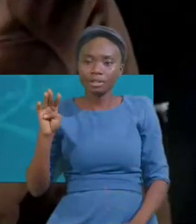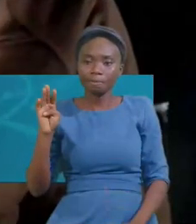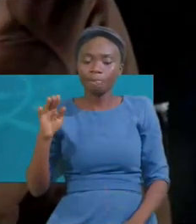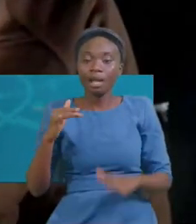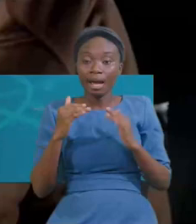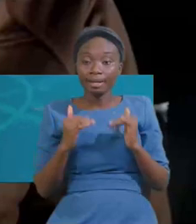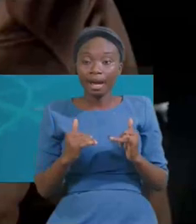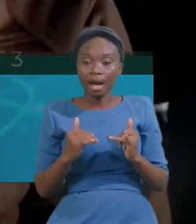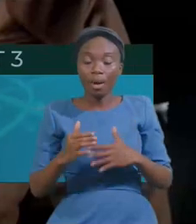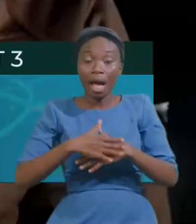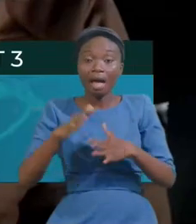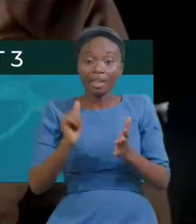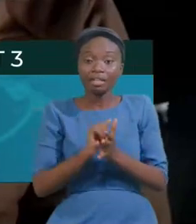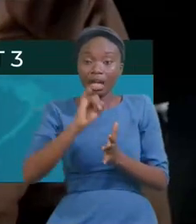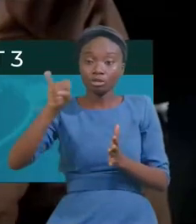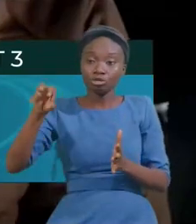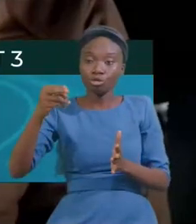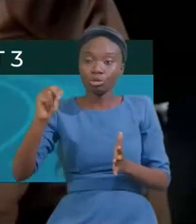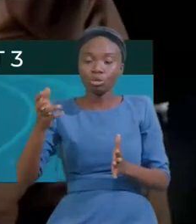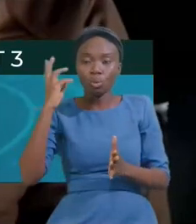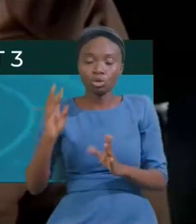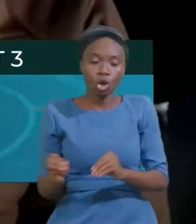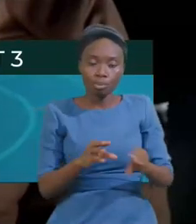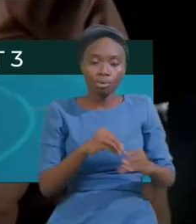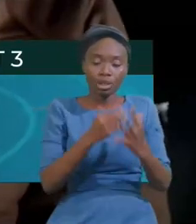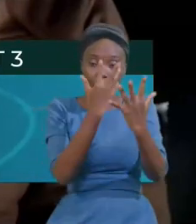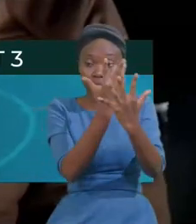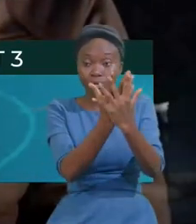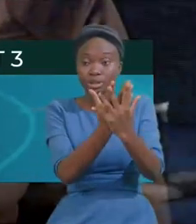En Marc 1, verset 14.